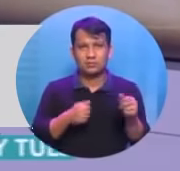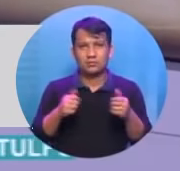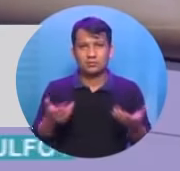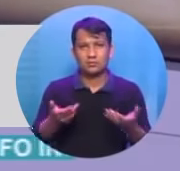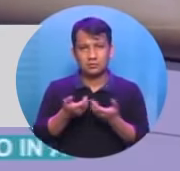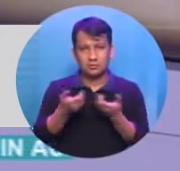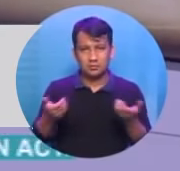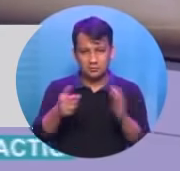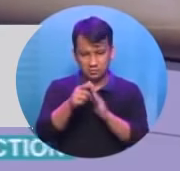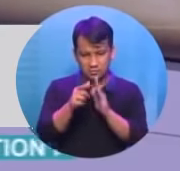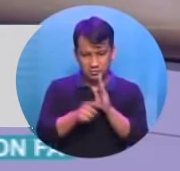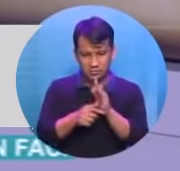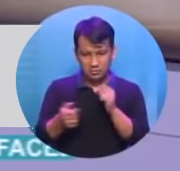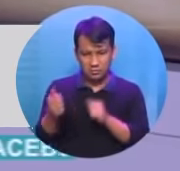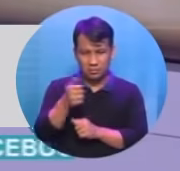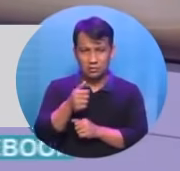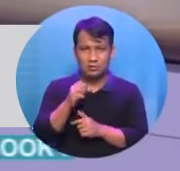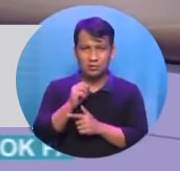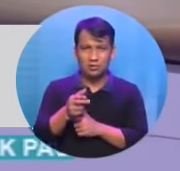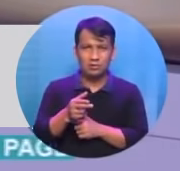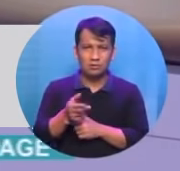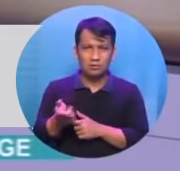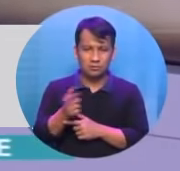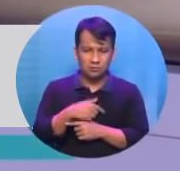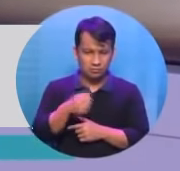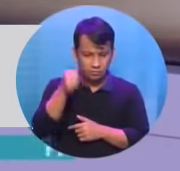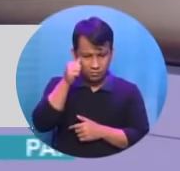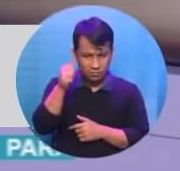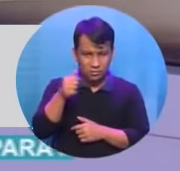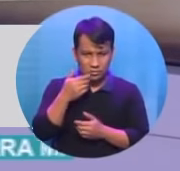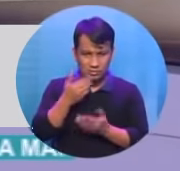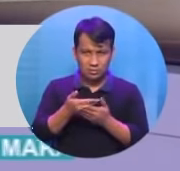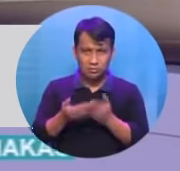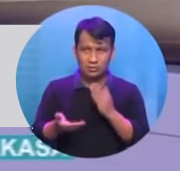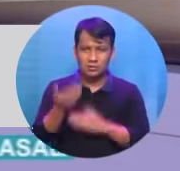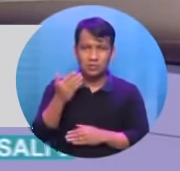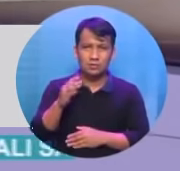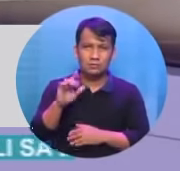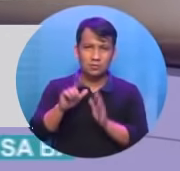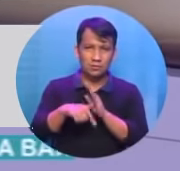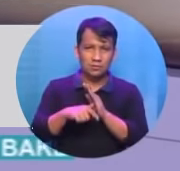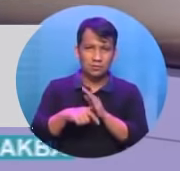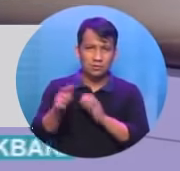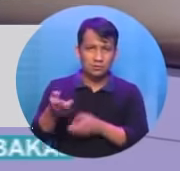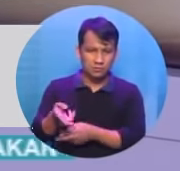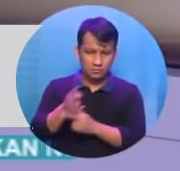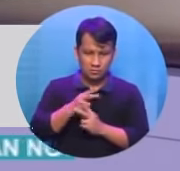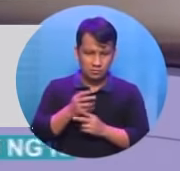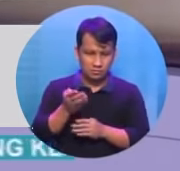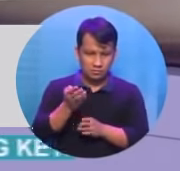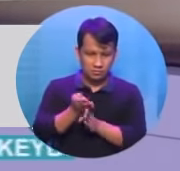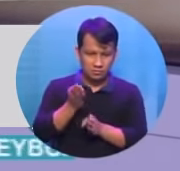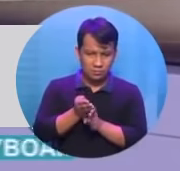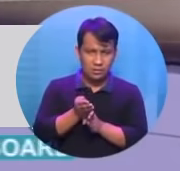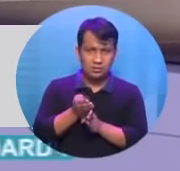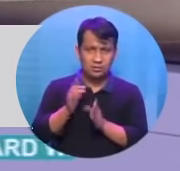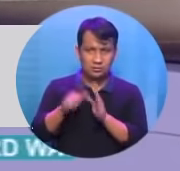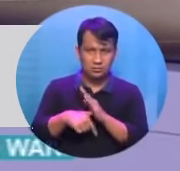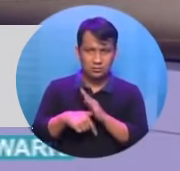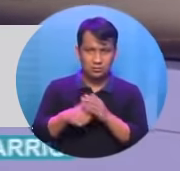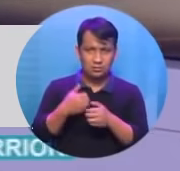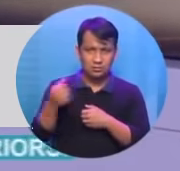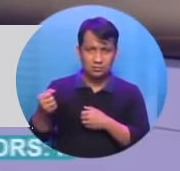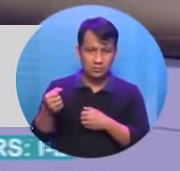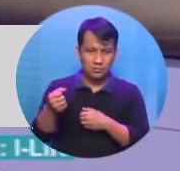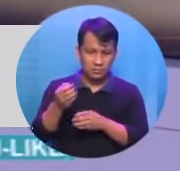exception dapat yan. Okay lang po yun. Anyway, Sir Adrian, napakabait mo naman. Sige po sir, isurrender nyo lang po yung boss para matubos na po